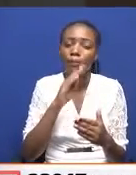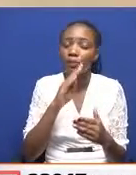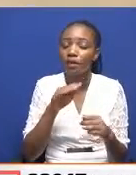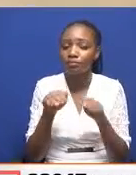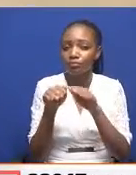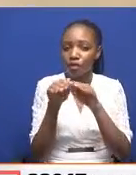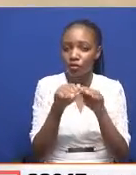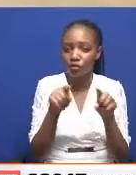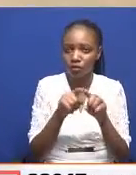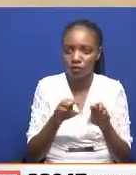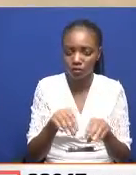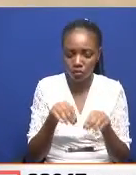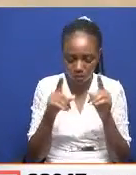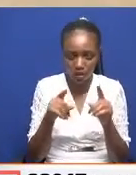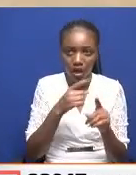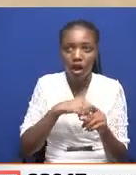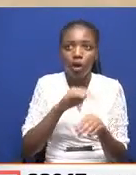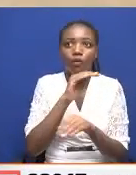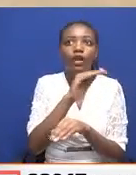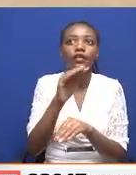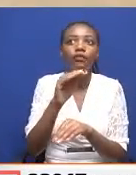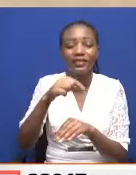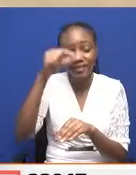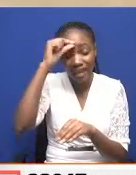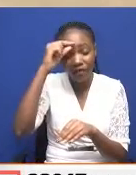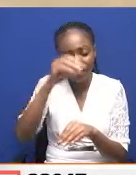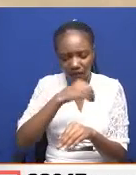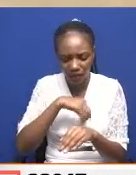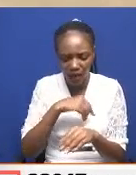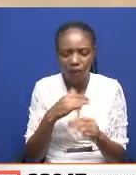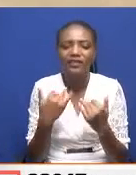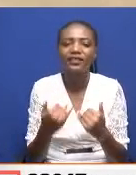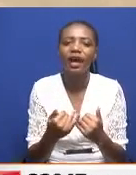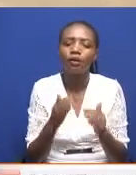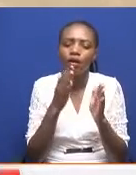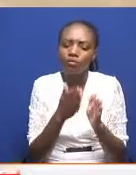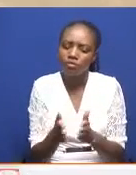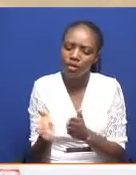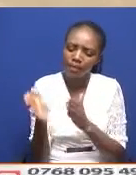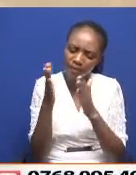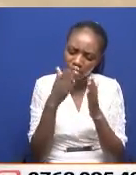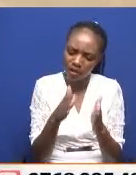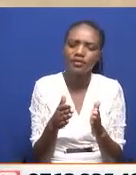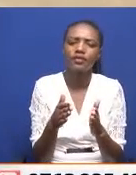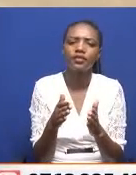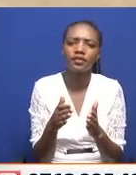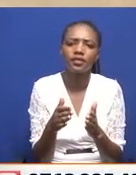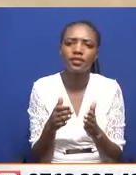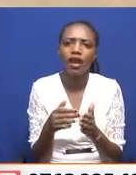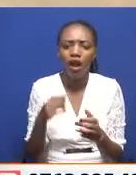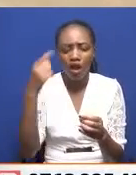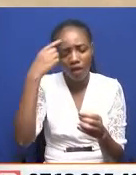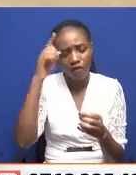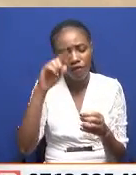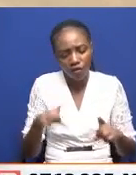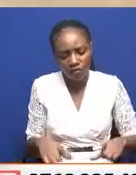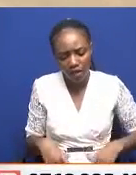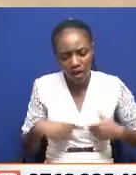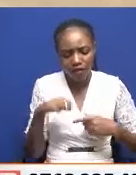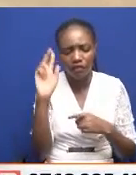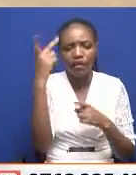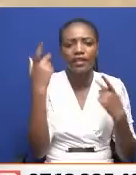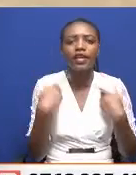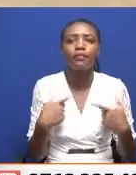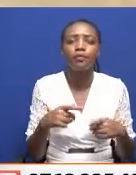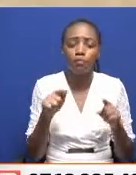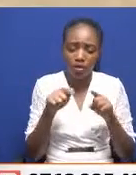ya kwamba serikali hii ambayo tuko naye sasa, mipango ambayo inaendelea kupanga kwa ajili ya maisha ya wananchi katika